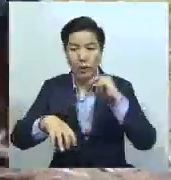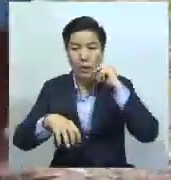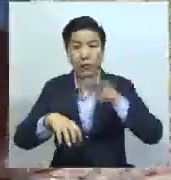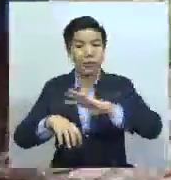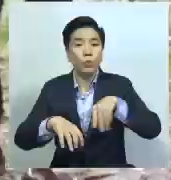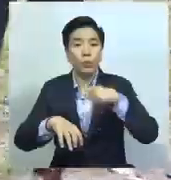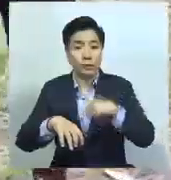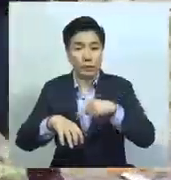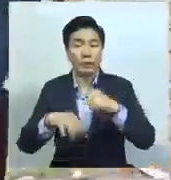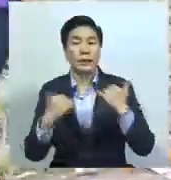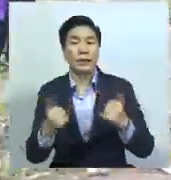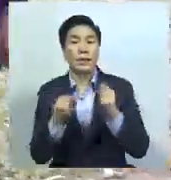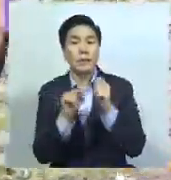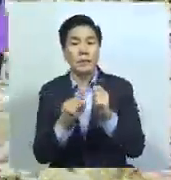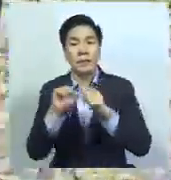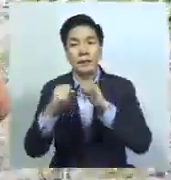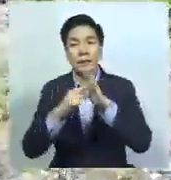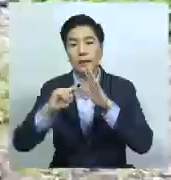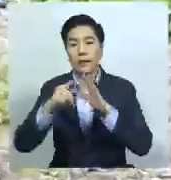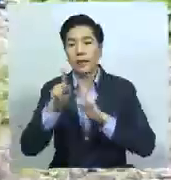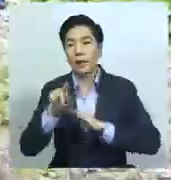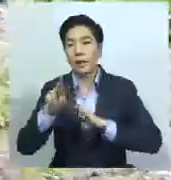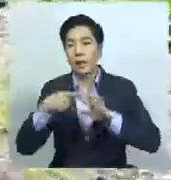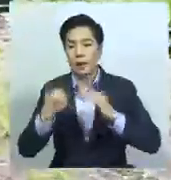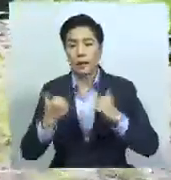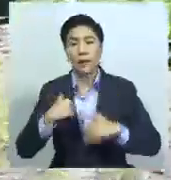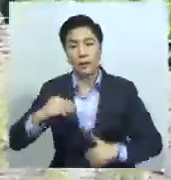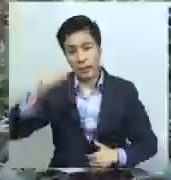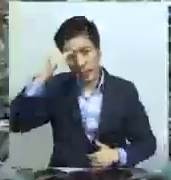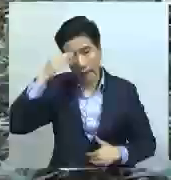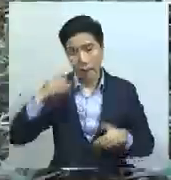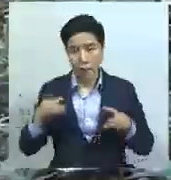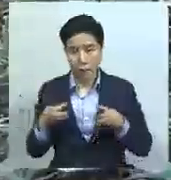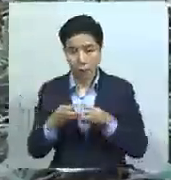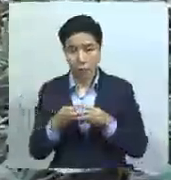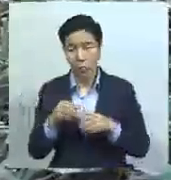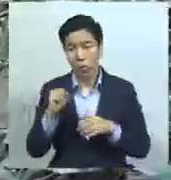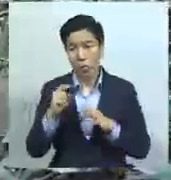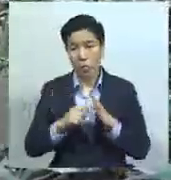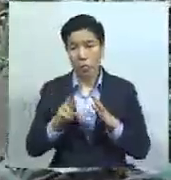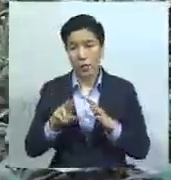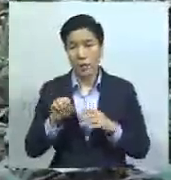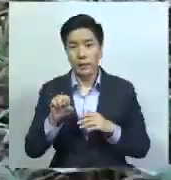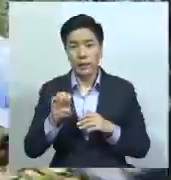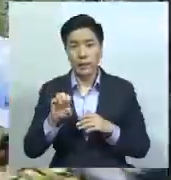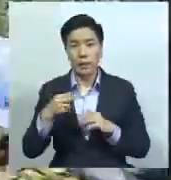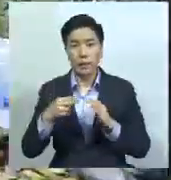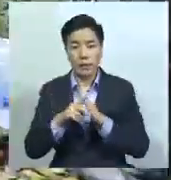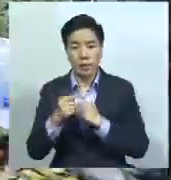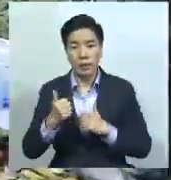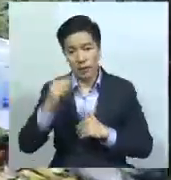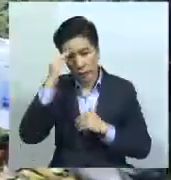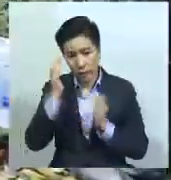โดยนายประกรณ์กันวัลลีนะครับนายอำเภอสังขละบุรีพร้อมด้วยทหารหน่วยเฉพาะกิจลาดย่ากองกำลังสุรสีตำรวจตระเวนชายแดน